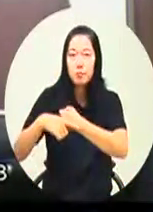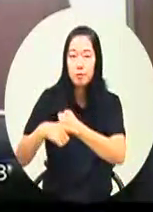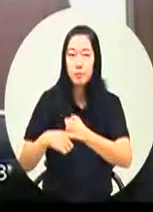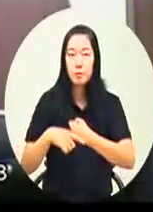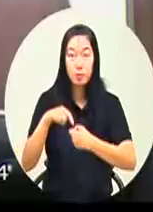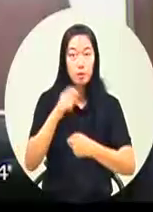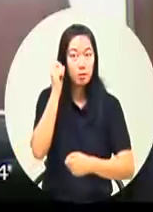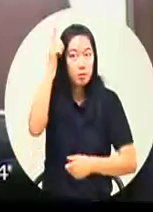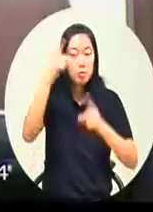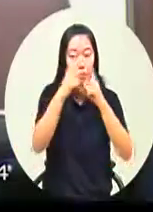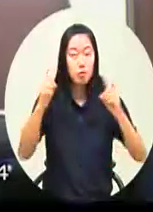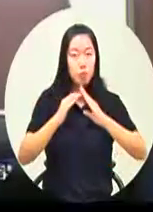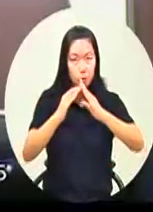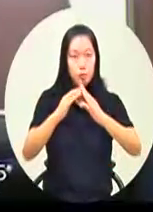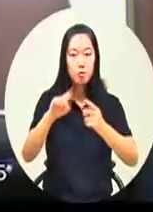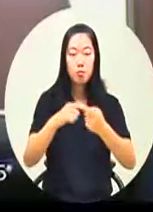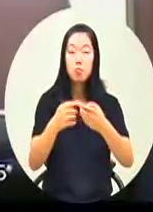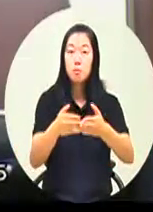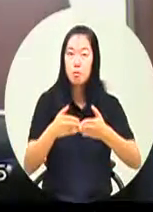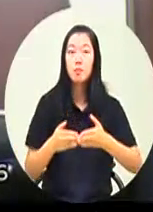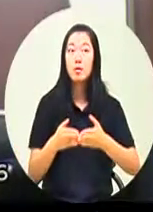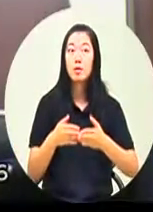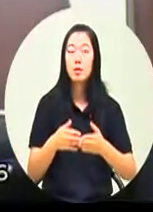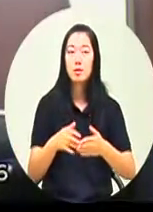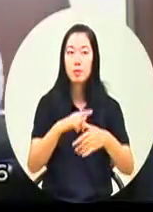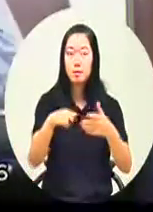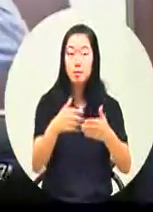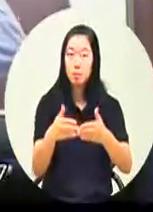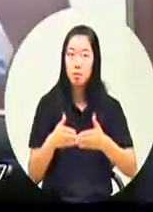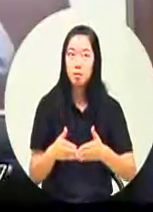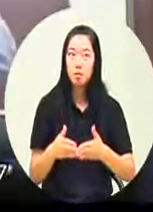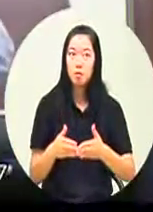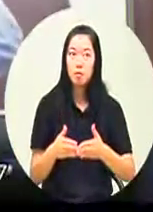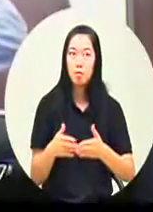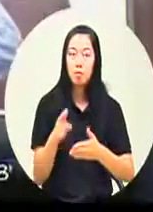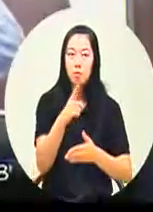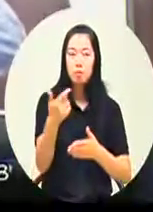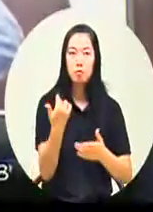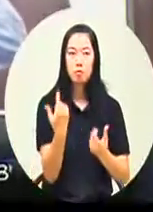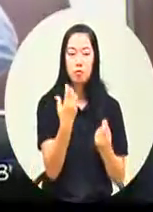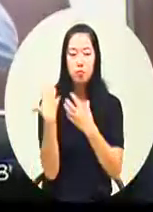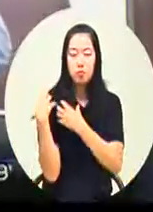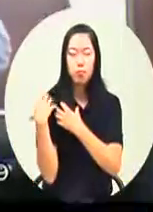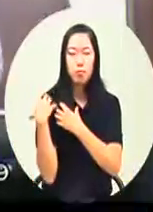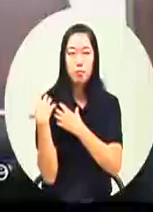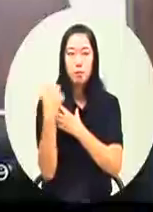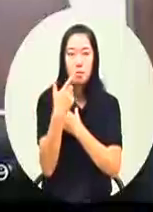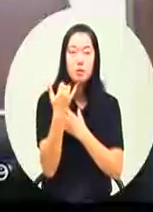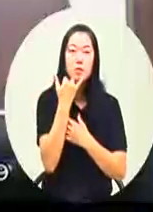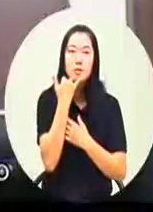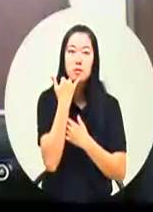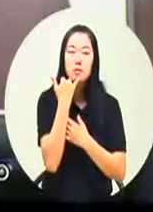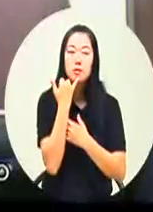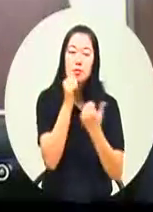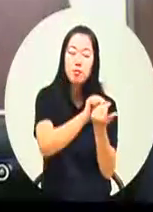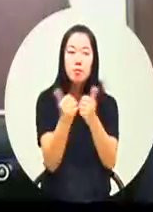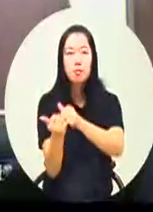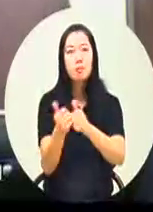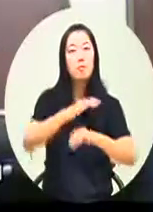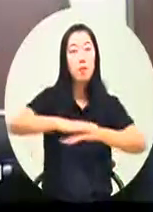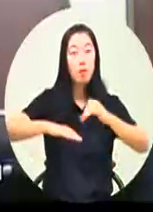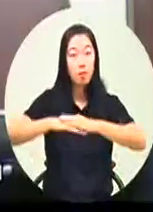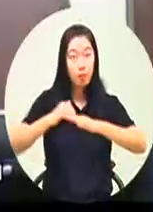市应该是这样的一个，整个彼此的角色了，它是互补的角色，没有说谁替代